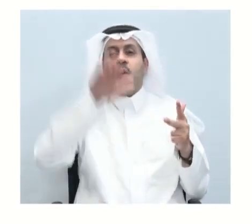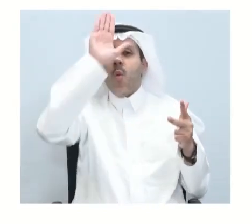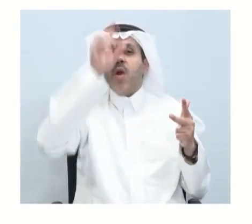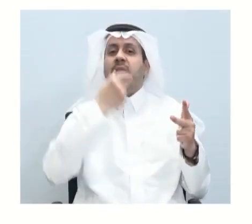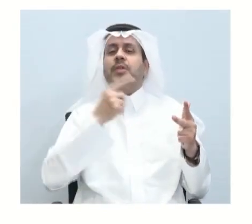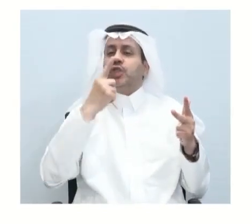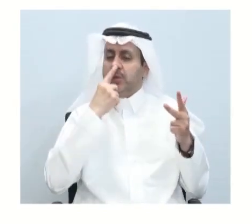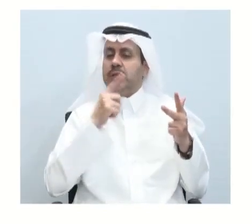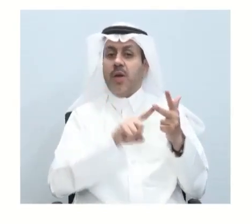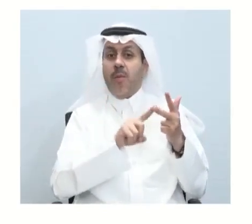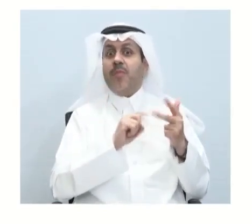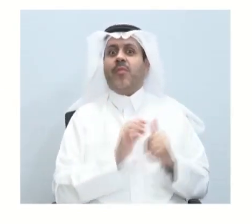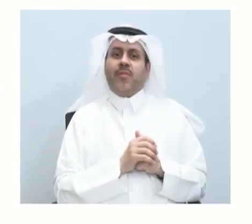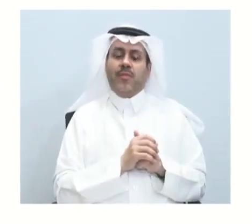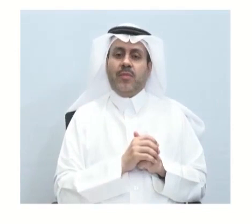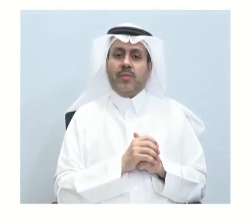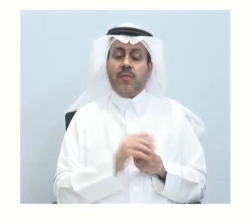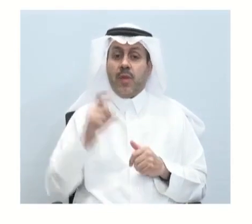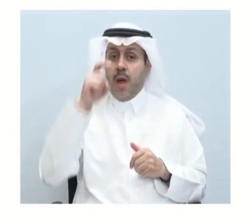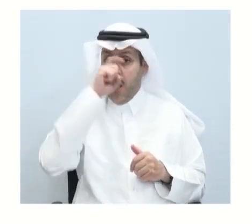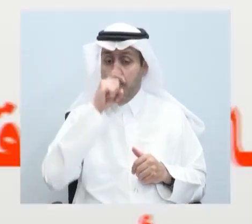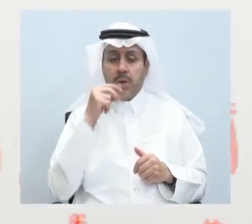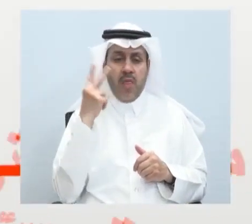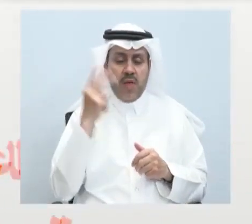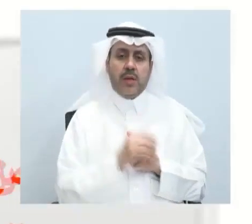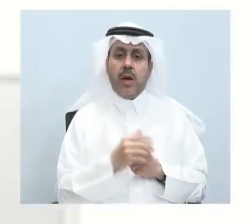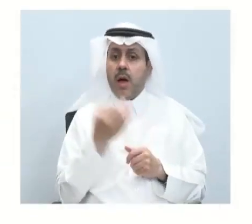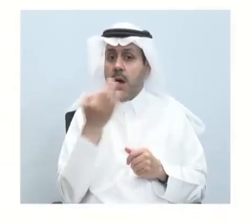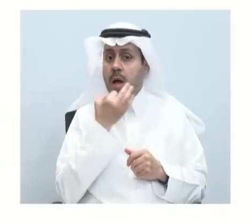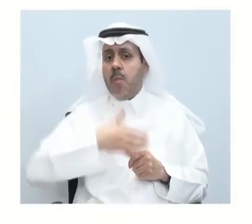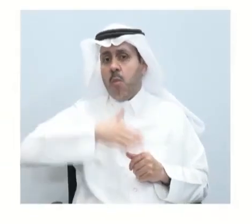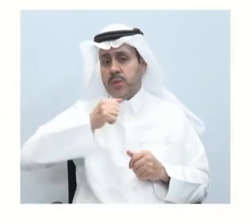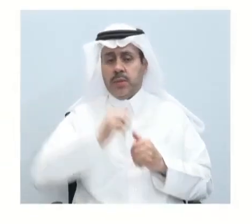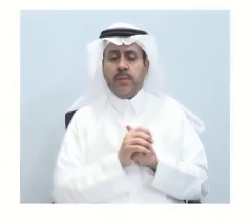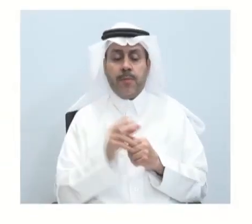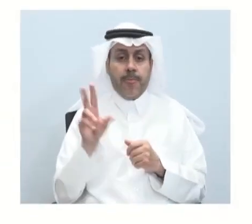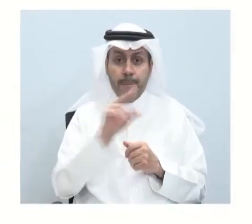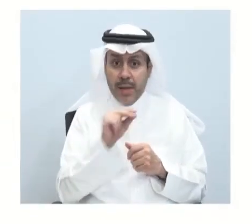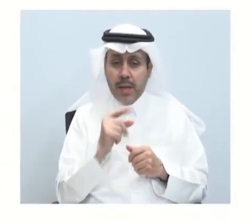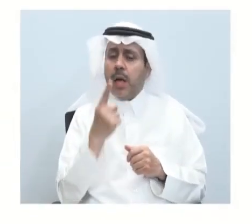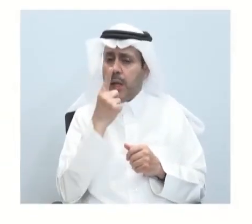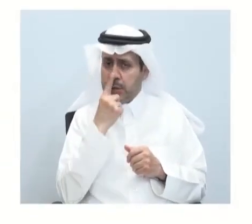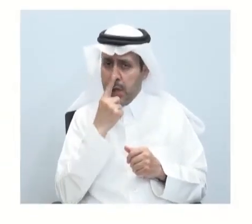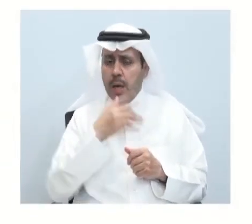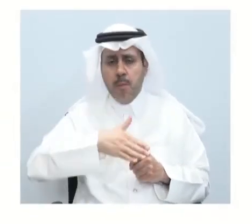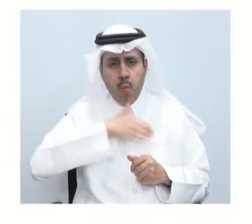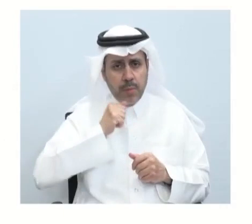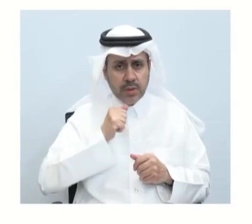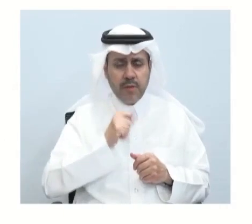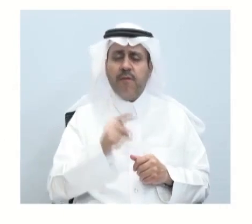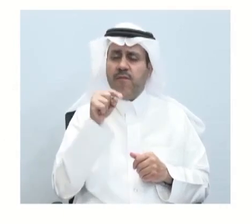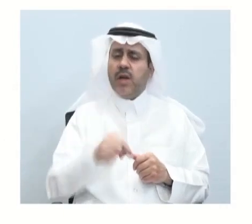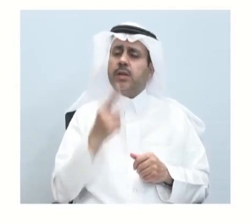الامر منكم والامر الثاني قال صلى الله عليه وسلم من اطاعني فقد اطاع الله ومن